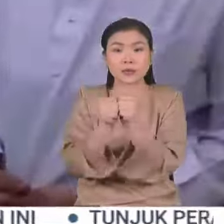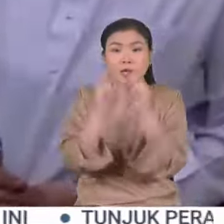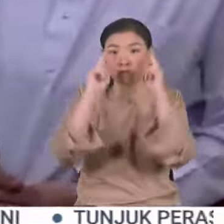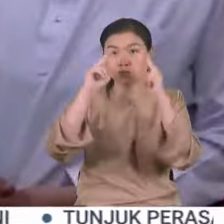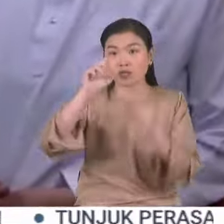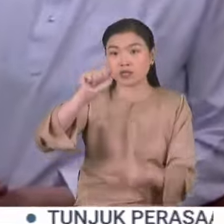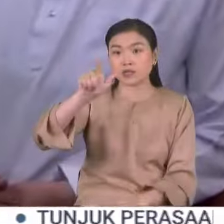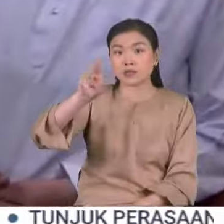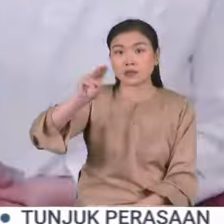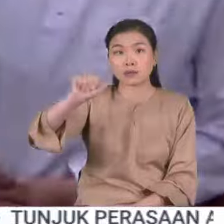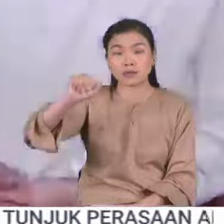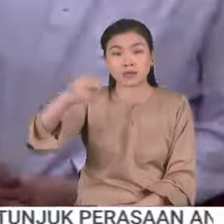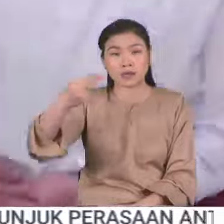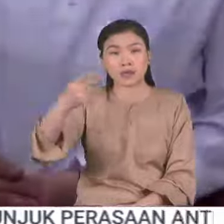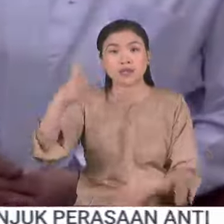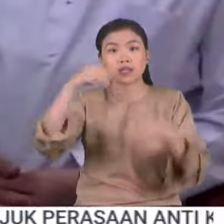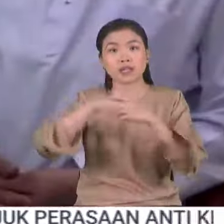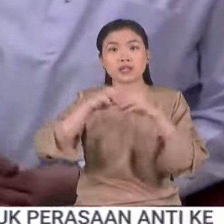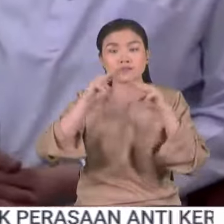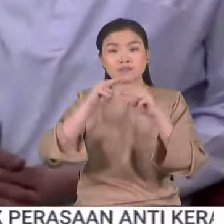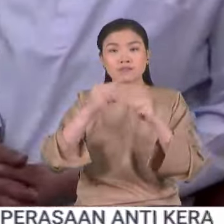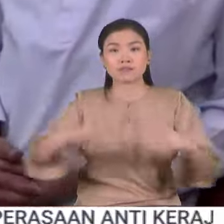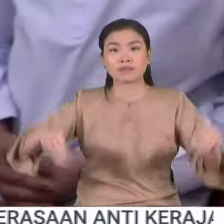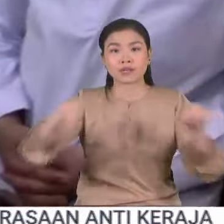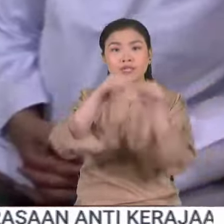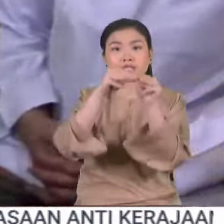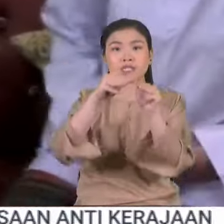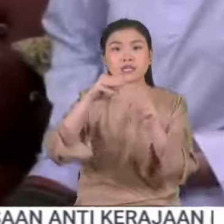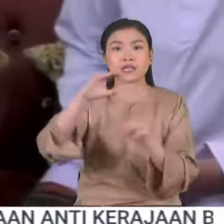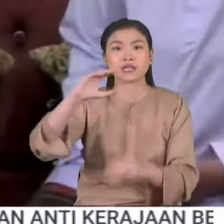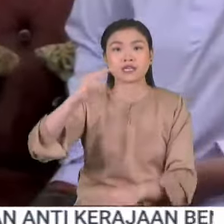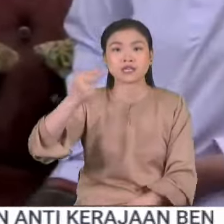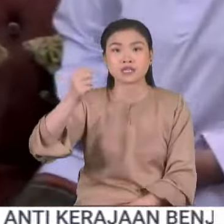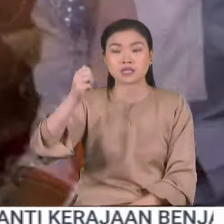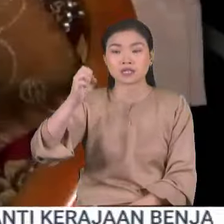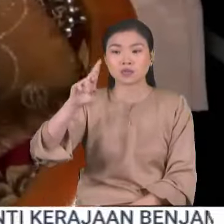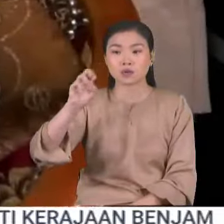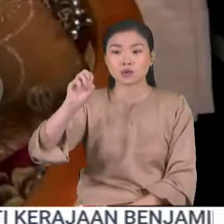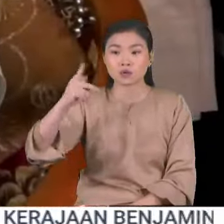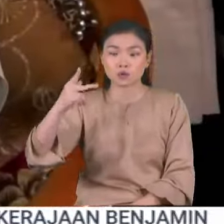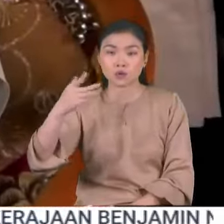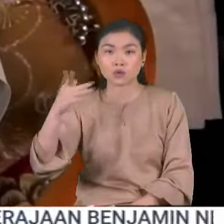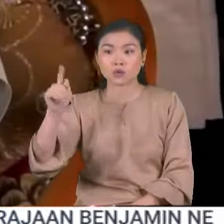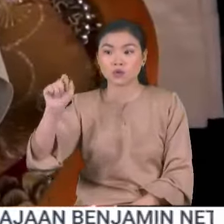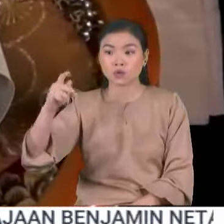Ustazah Salmah dalam program Korban Perdana di Masjid Jamek Ceruk Tok Kun Bawah hari ini.